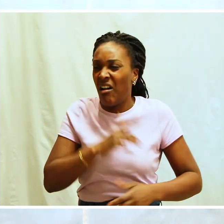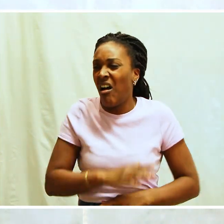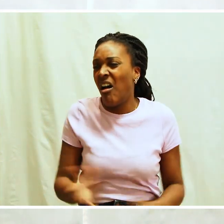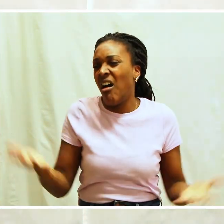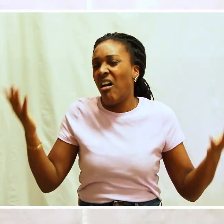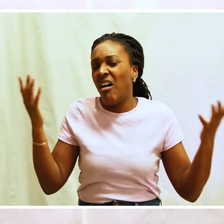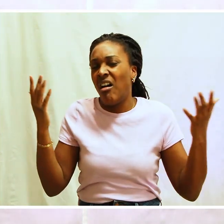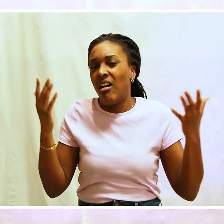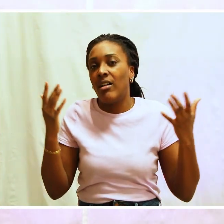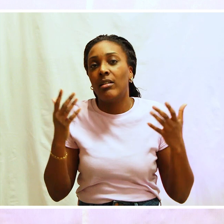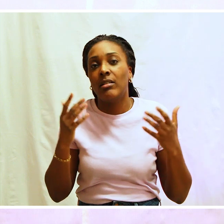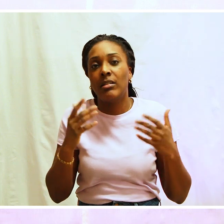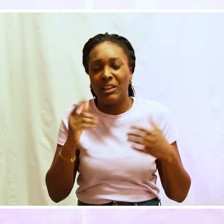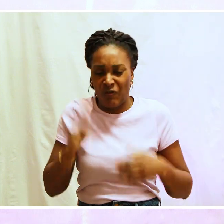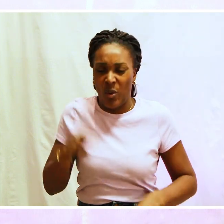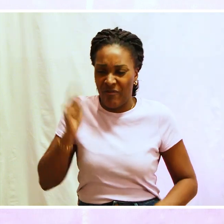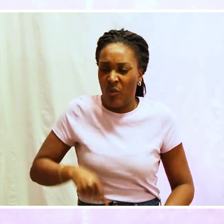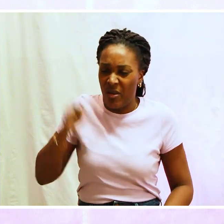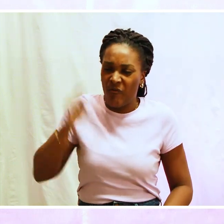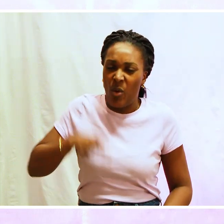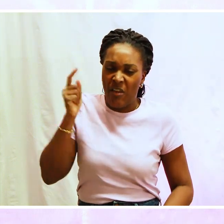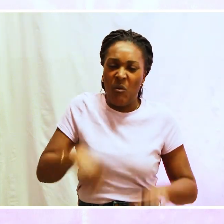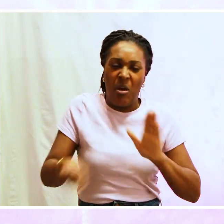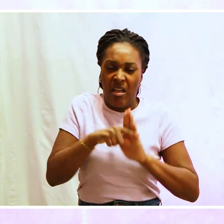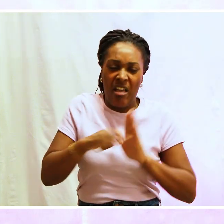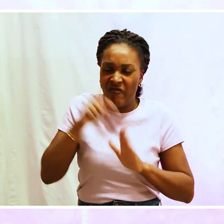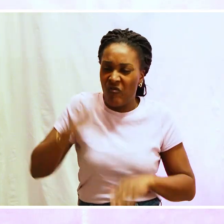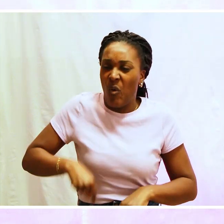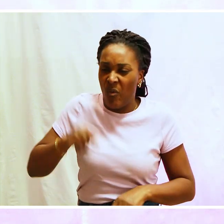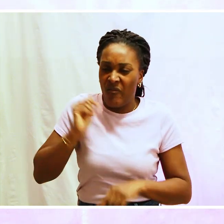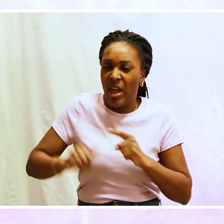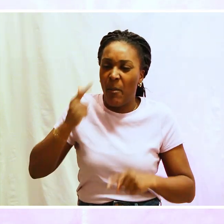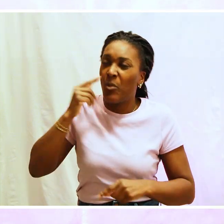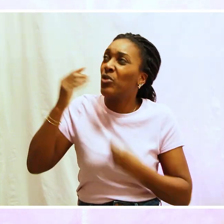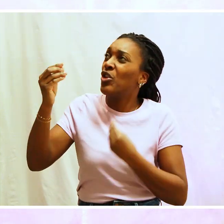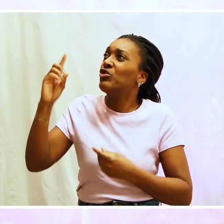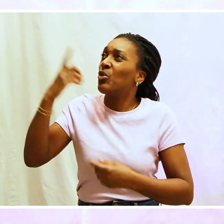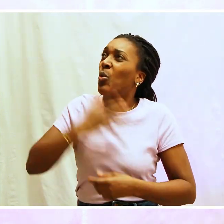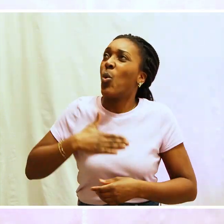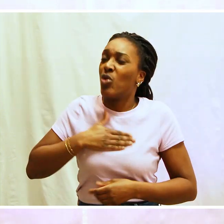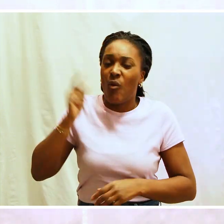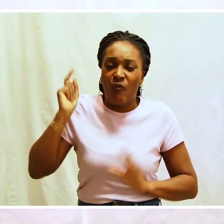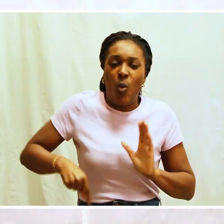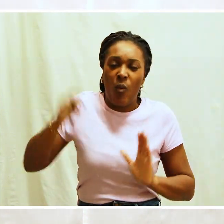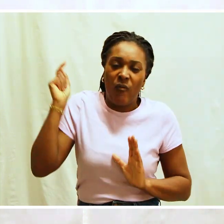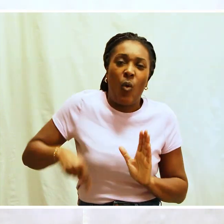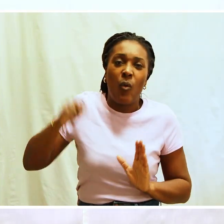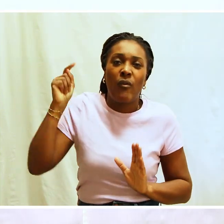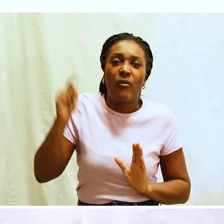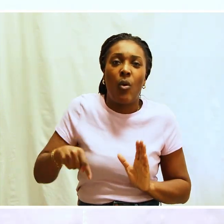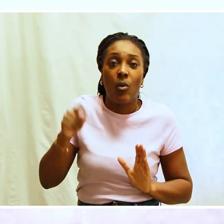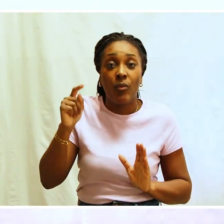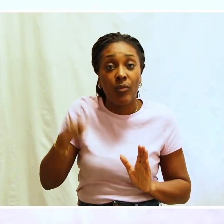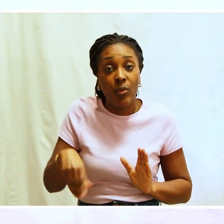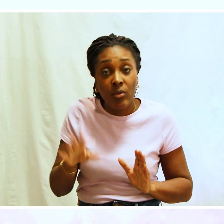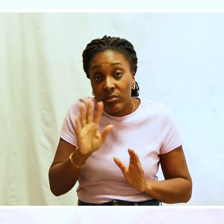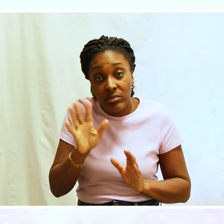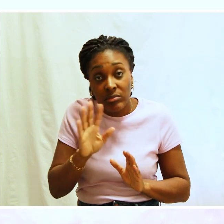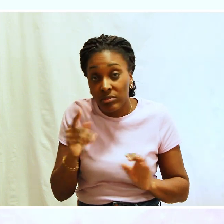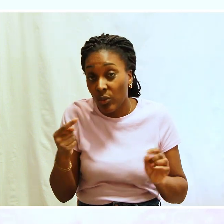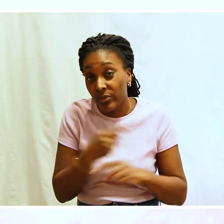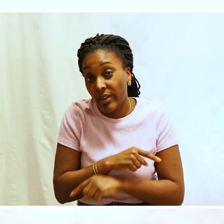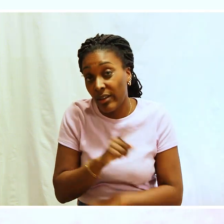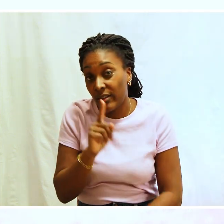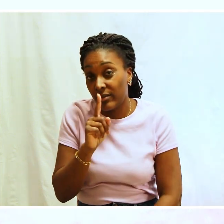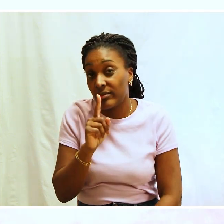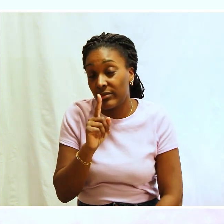tabler ta vie, à dire il faut que je fasse, il faut que je fasse, il faut que je fasse, pour plaire à Dieu. Non, c'est l'inverse. C'est